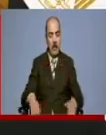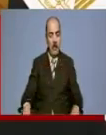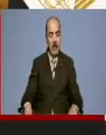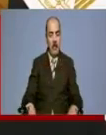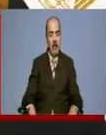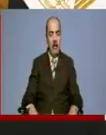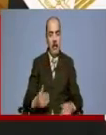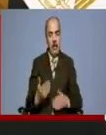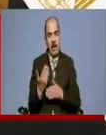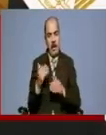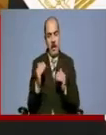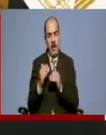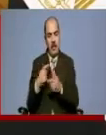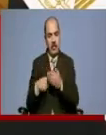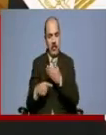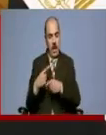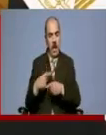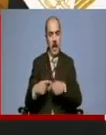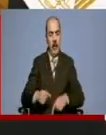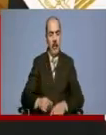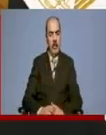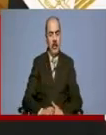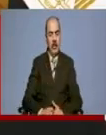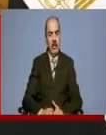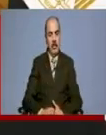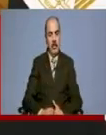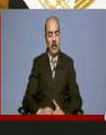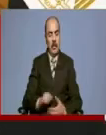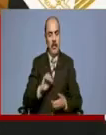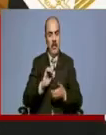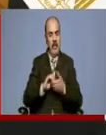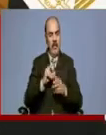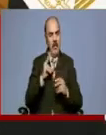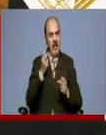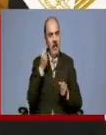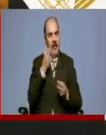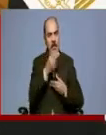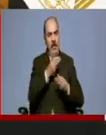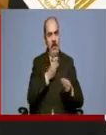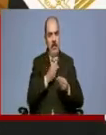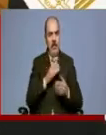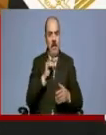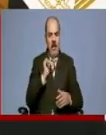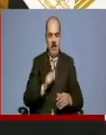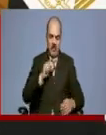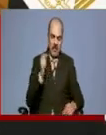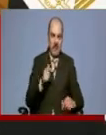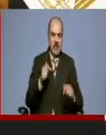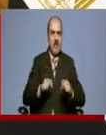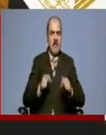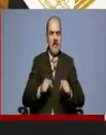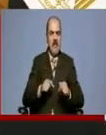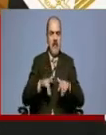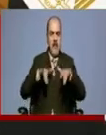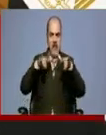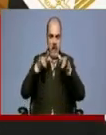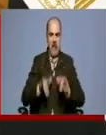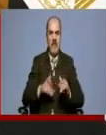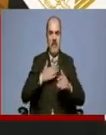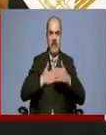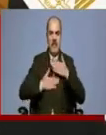بياخد معلومته من معلومه سليمه وعنده اجهزه مخابرات واجهزه معنيه بتنقل له الصوره بليمه وعارف ان الفلسطينيين بيموتوا ومستهدف و